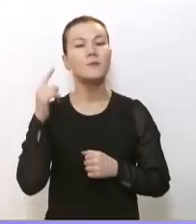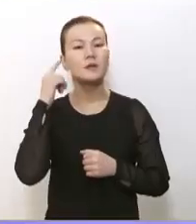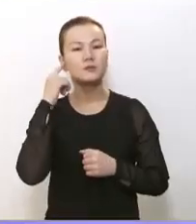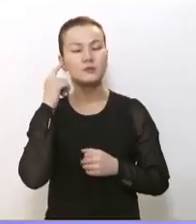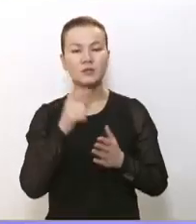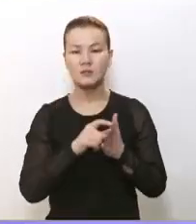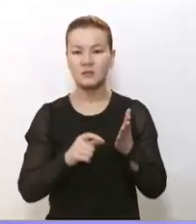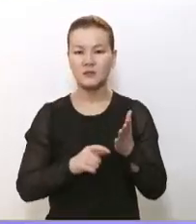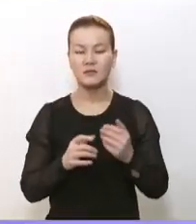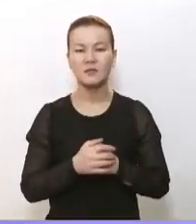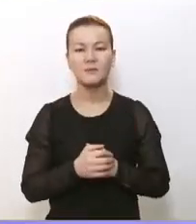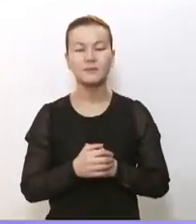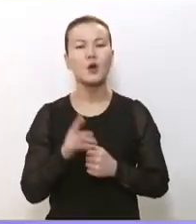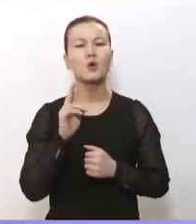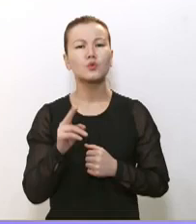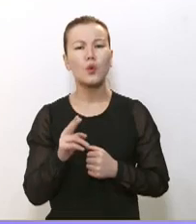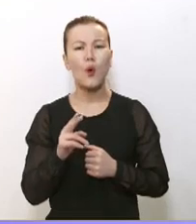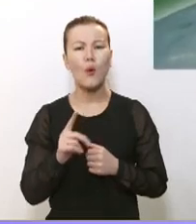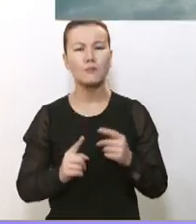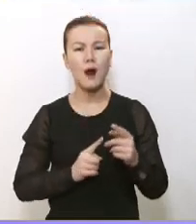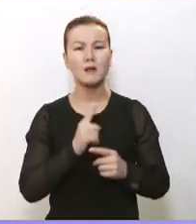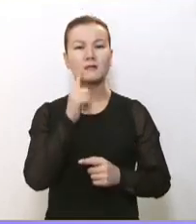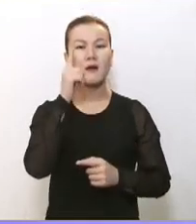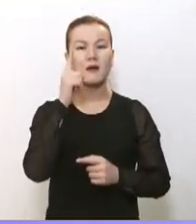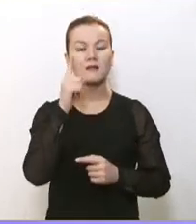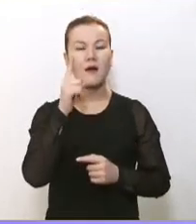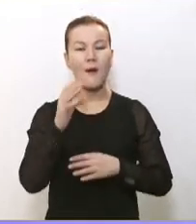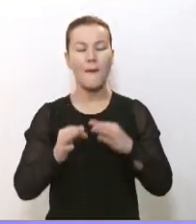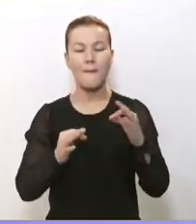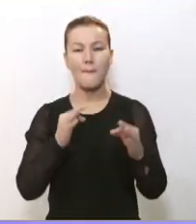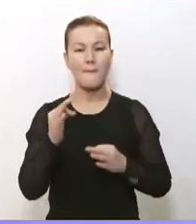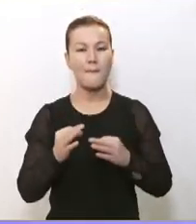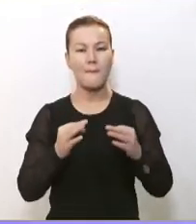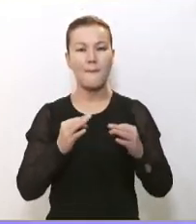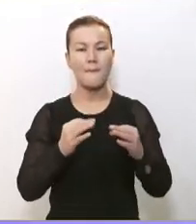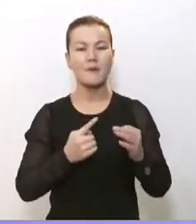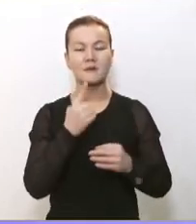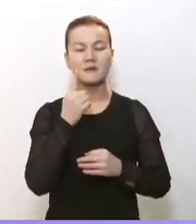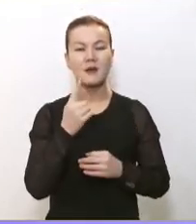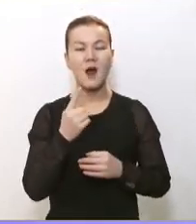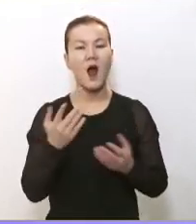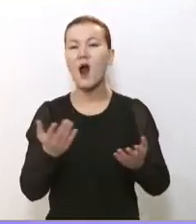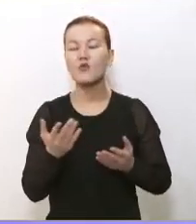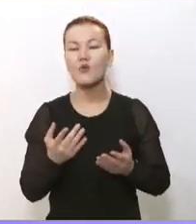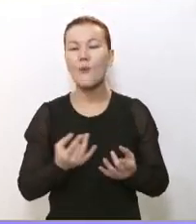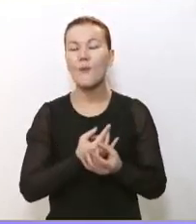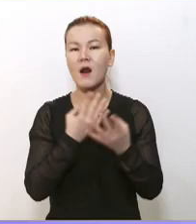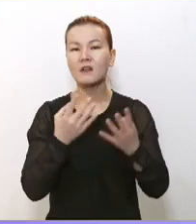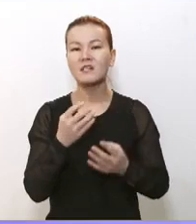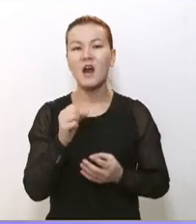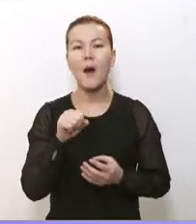Послушайте стихотворение. Кто полетел к планетам первый? Какой в апреле праздник раз в